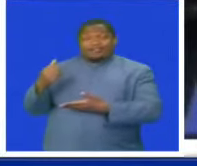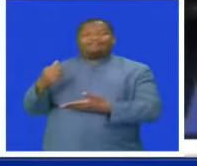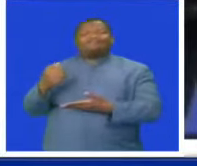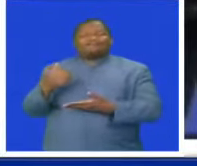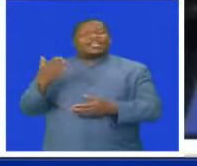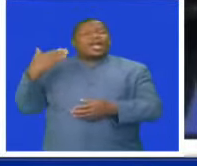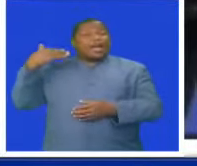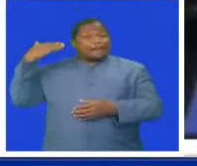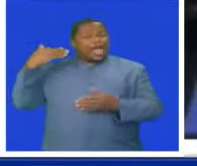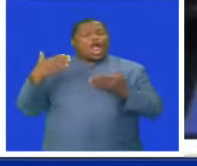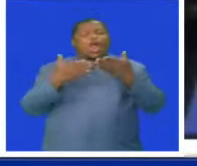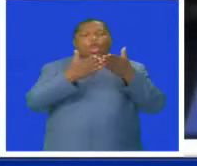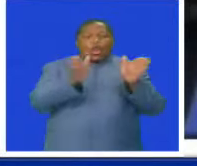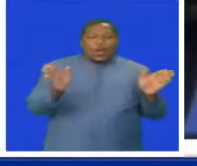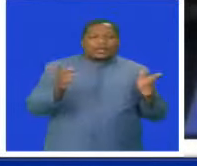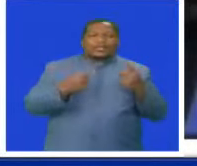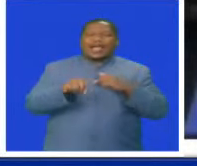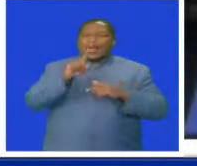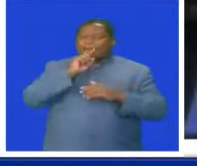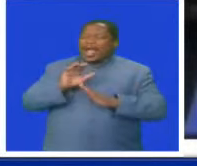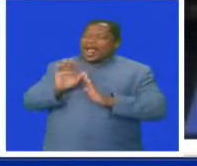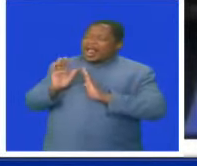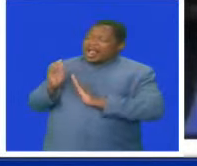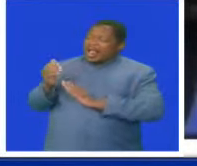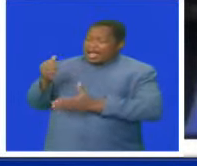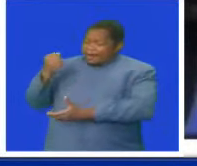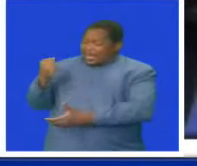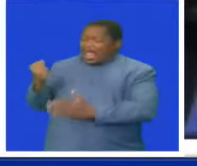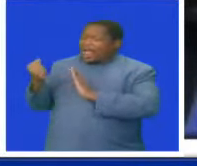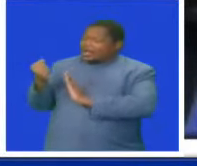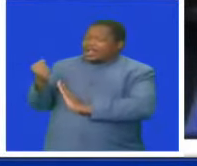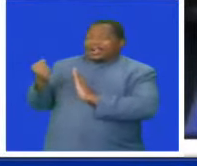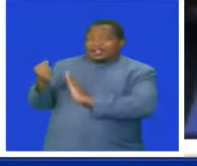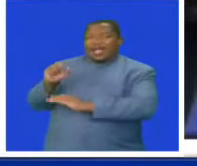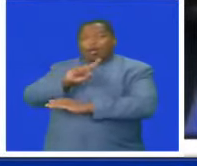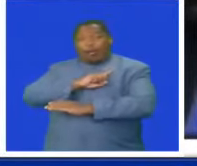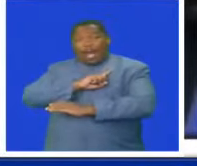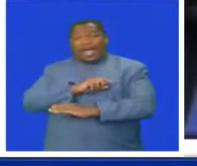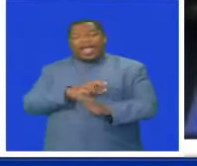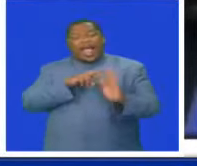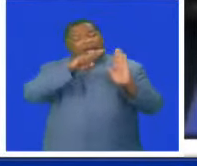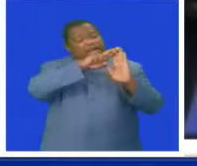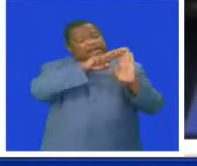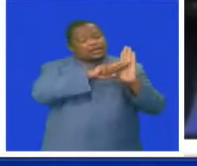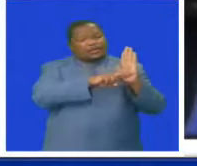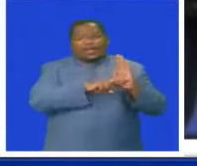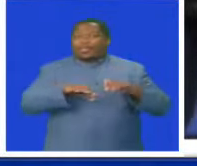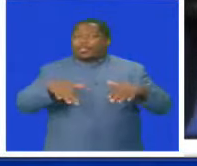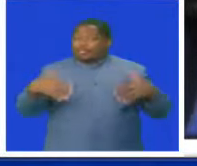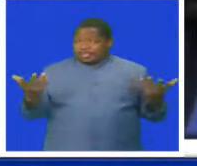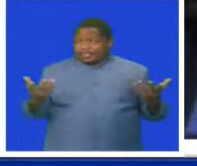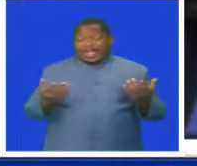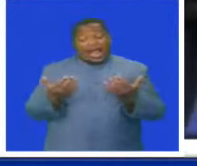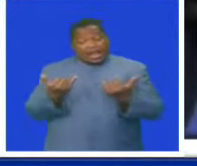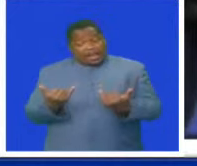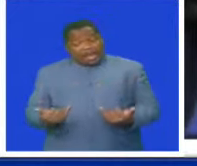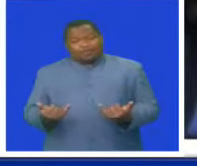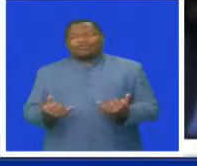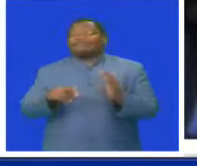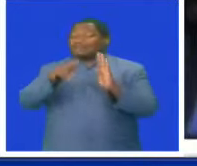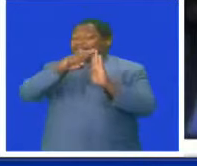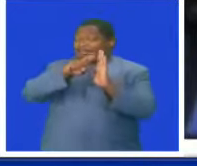bekunene masinyane amabhizinisi lamancane atabe aqala kusitakala kuso lesikhwama la khona